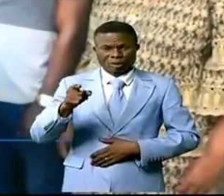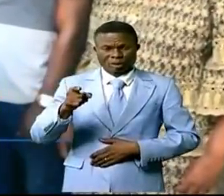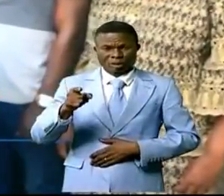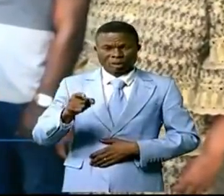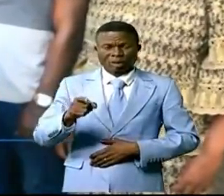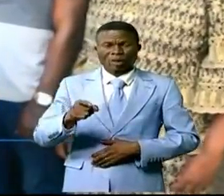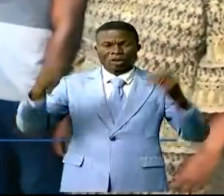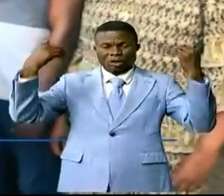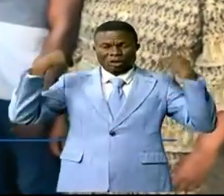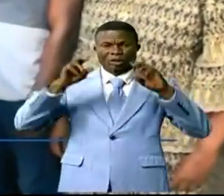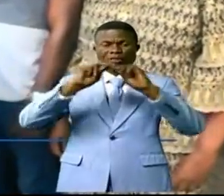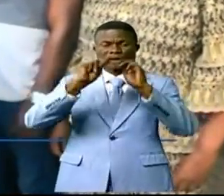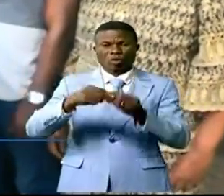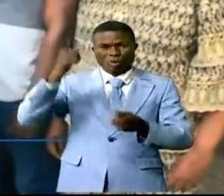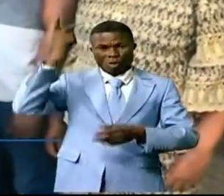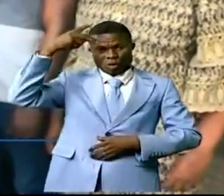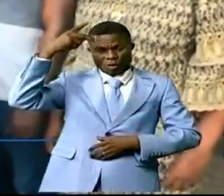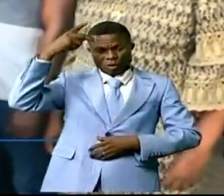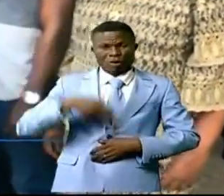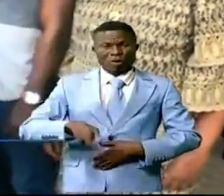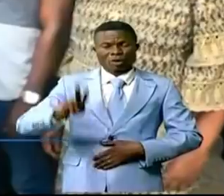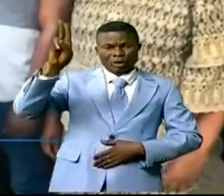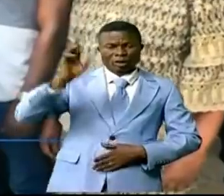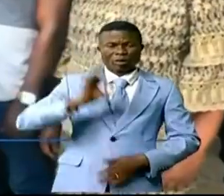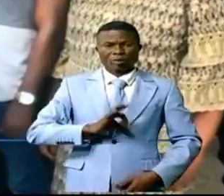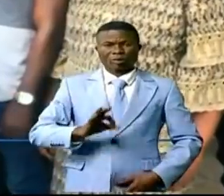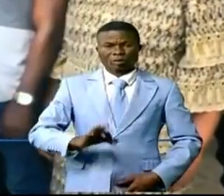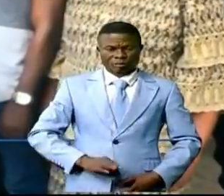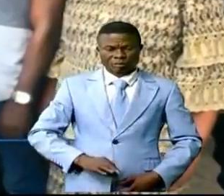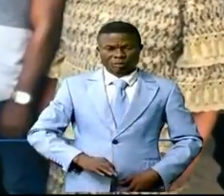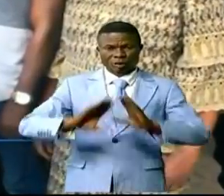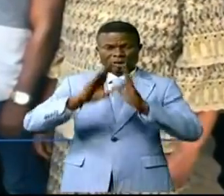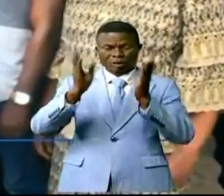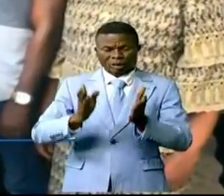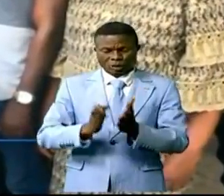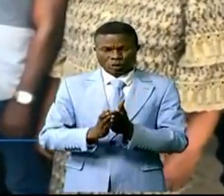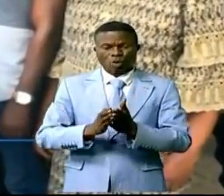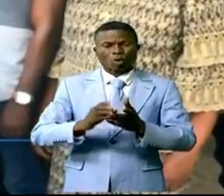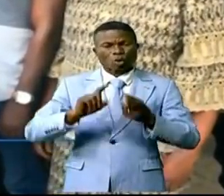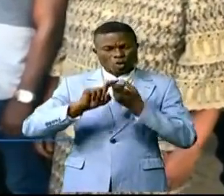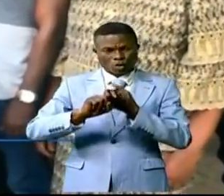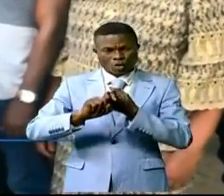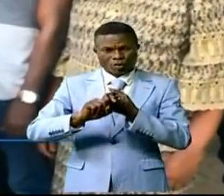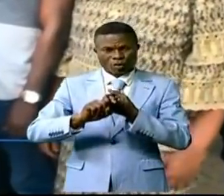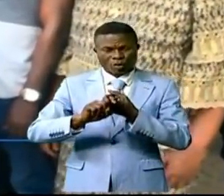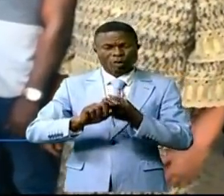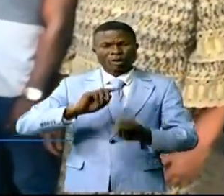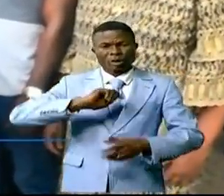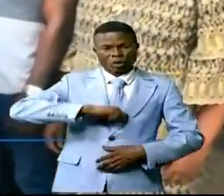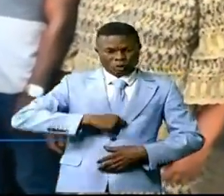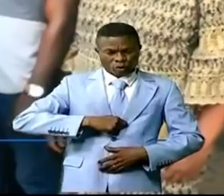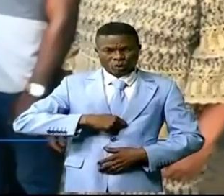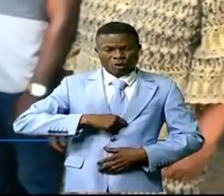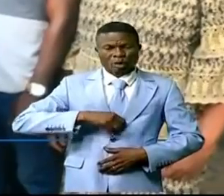hiérarchie du parti, UDPS Tshisekedi, en toute délicatesse, a supporté le